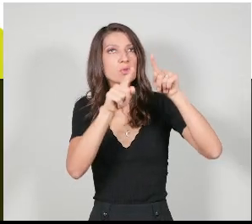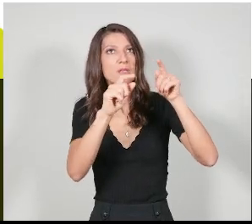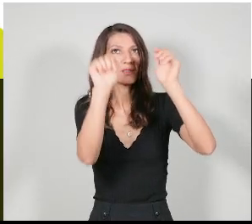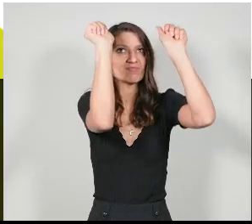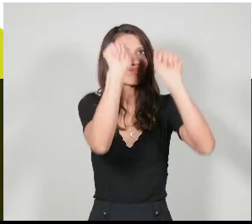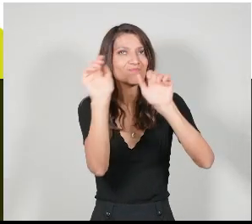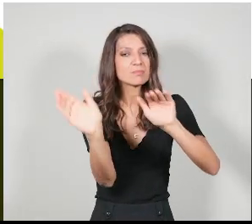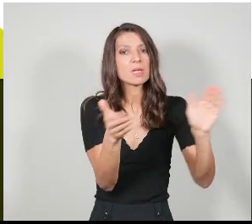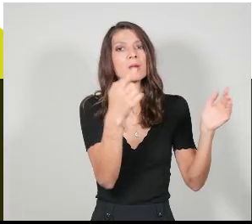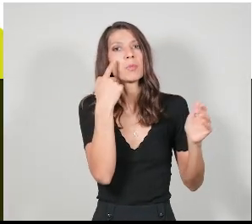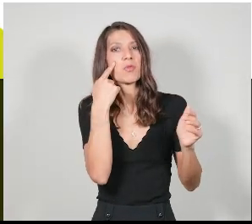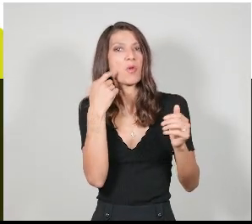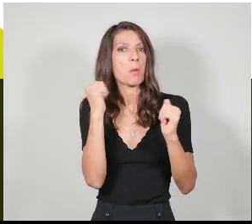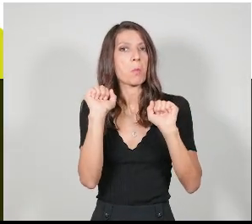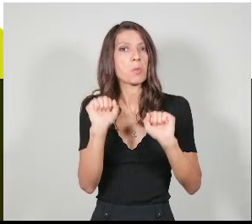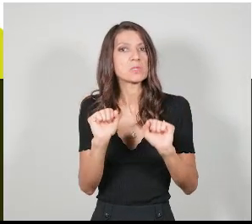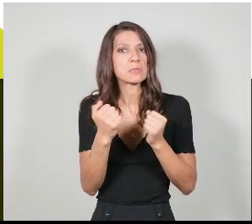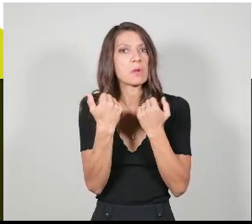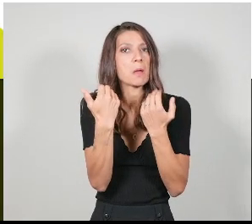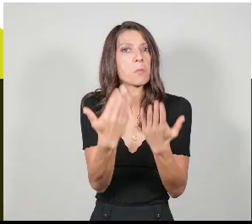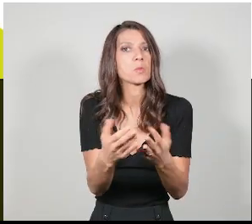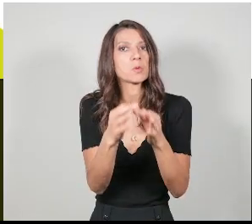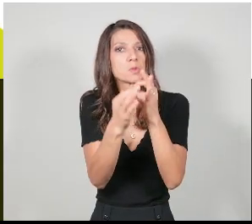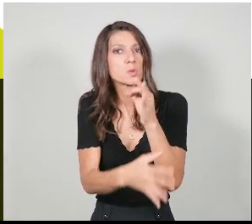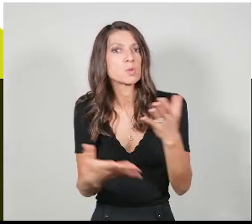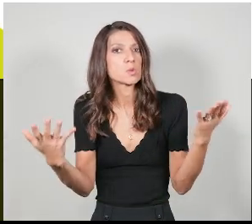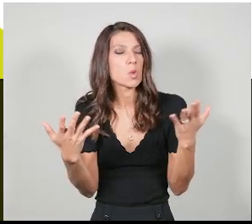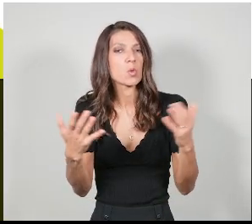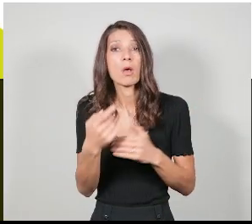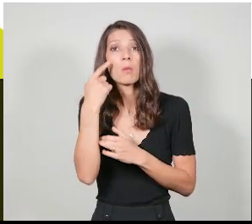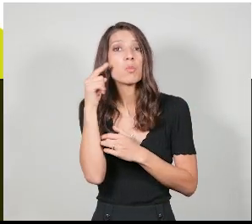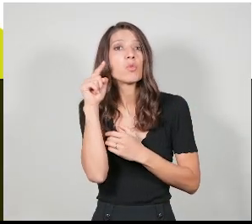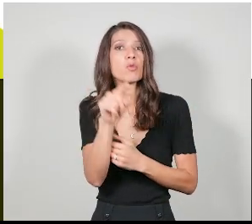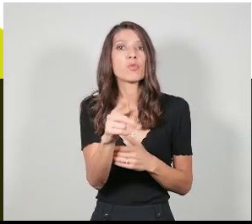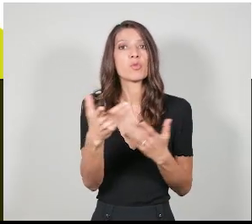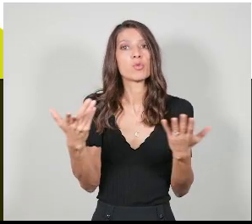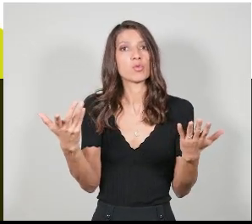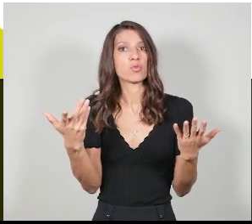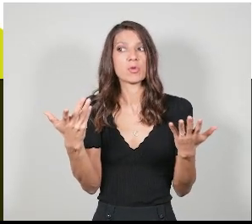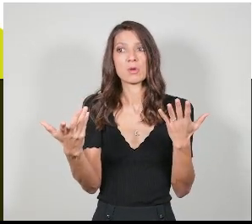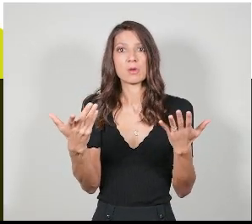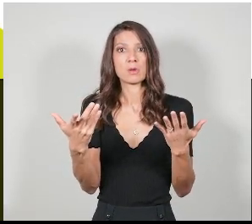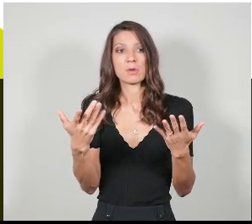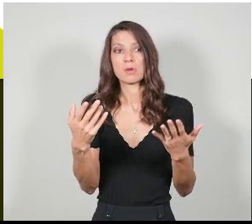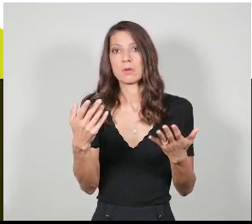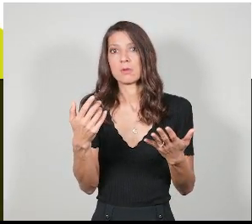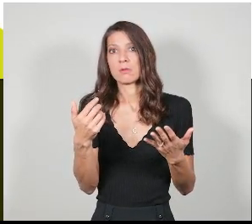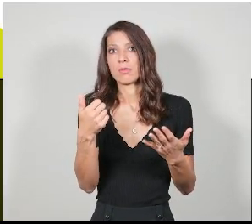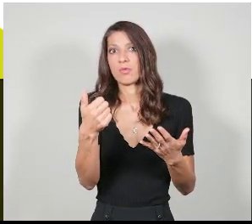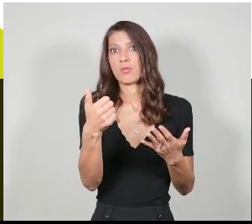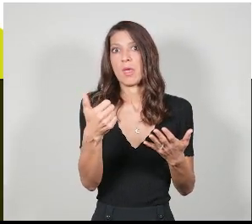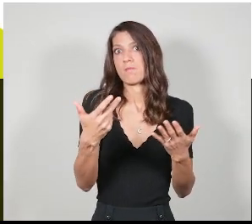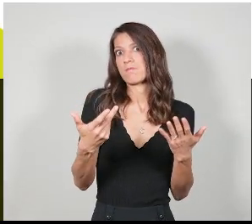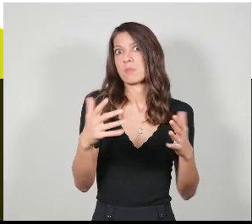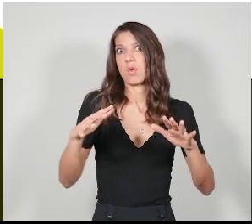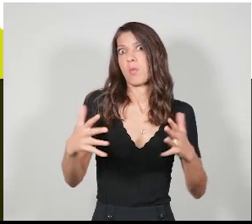réponse. Quelle est pour vous justement la manière dont ce virage, quels sont les faux amis de ce virage domiciliaire